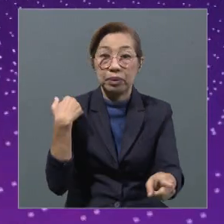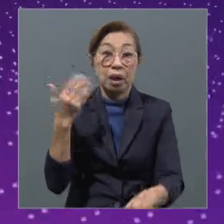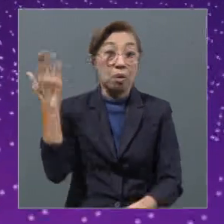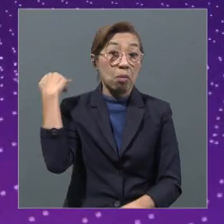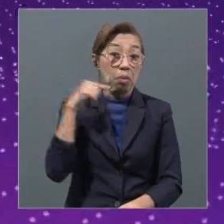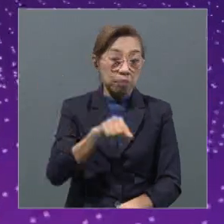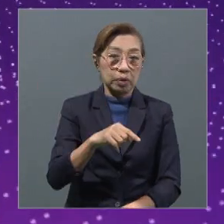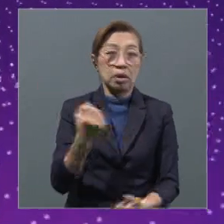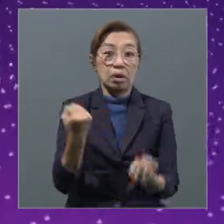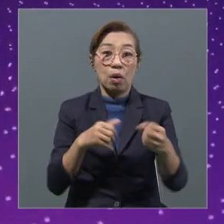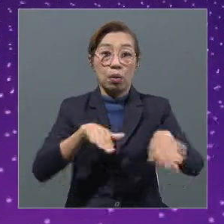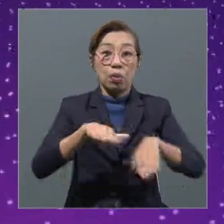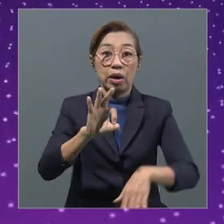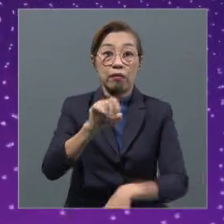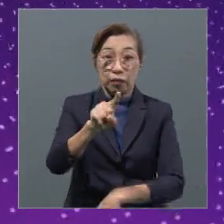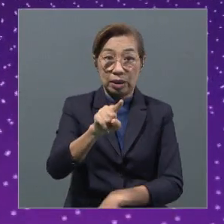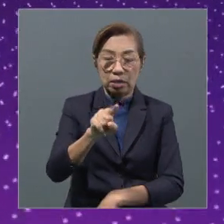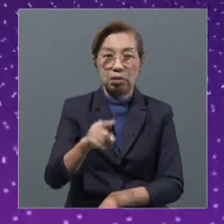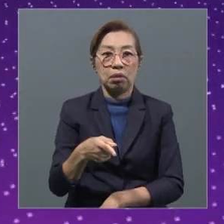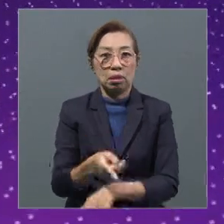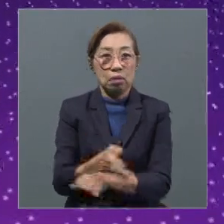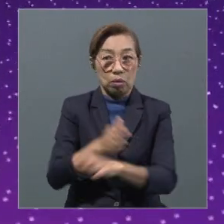าวันขึ้นมาเนี่ยนักท่องเที่ยวเขาเพิ่มประมาณ